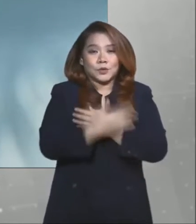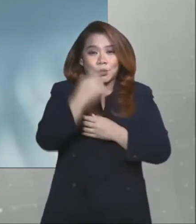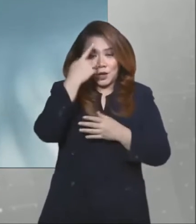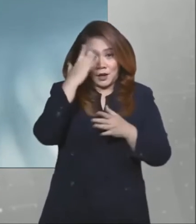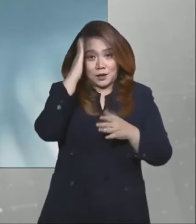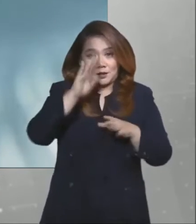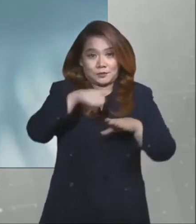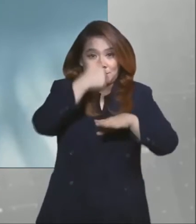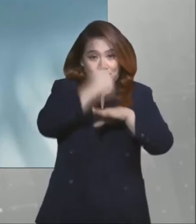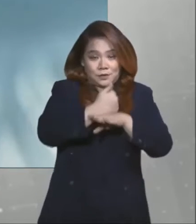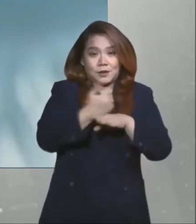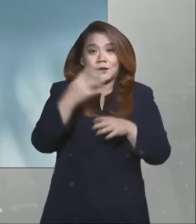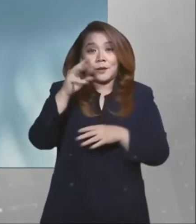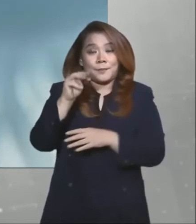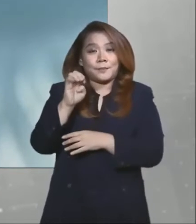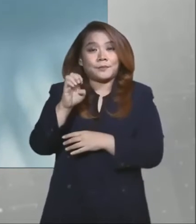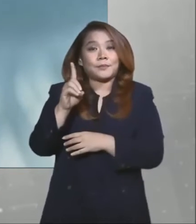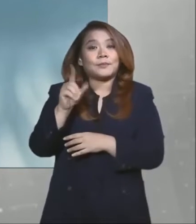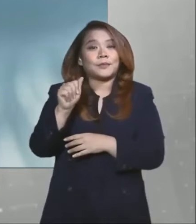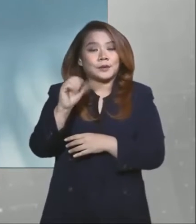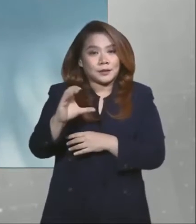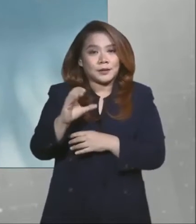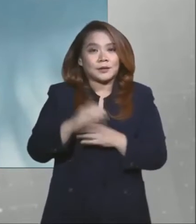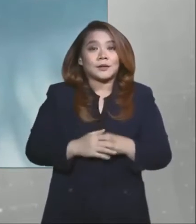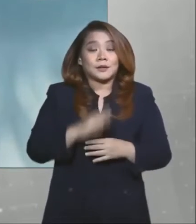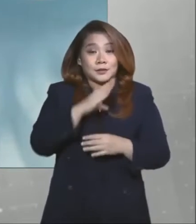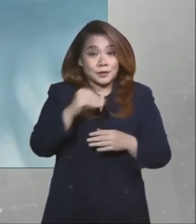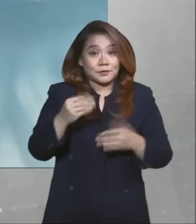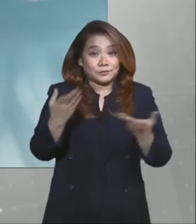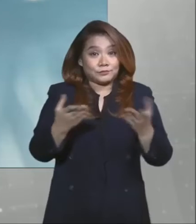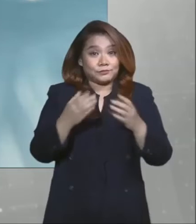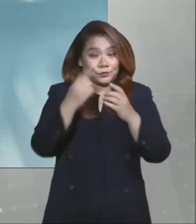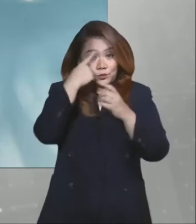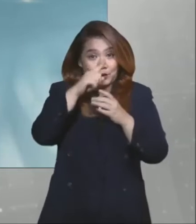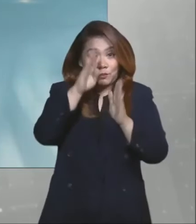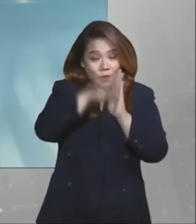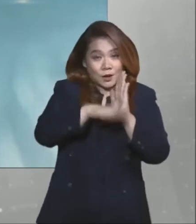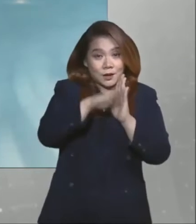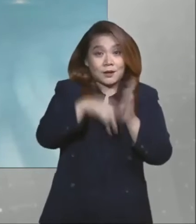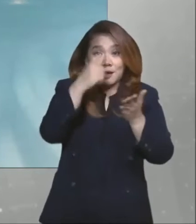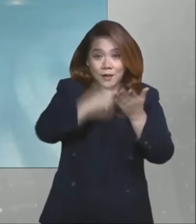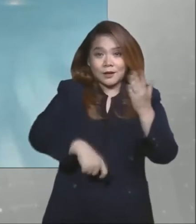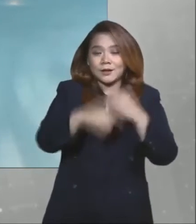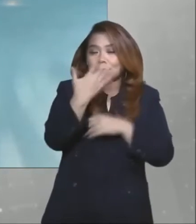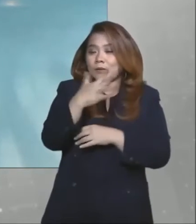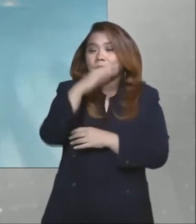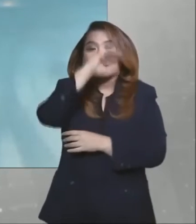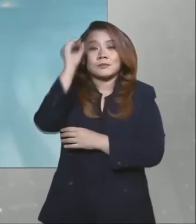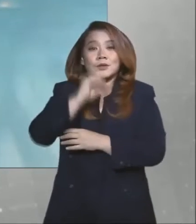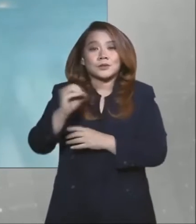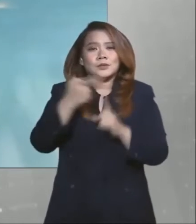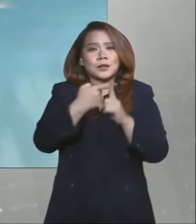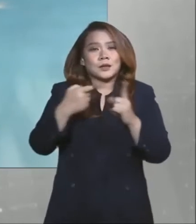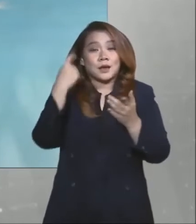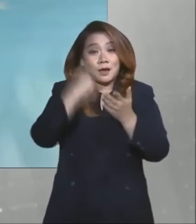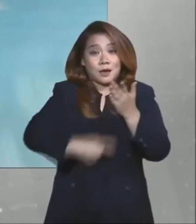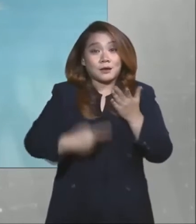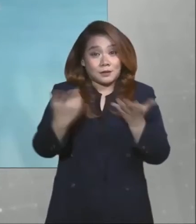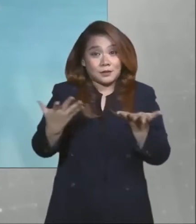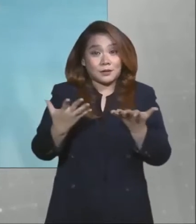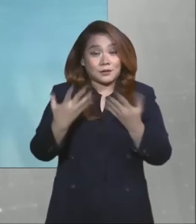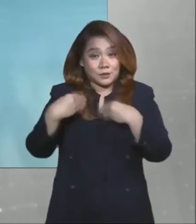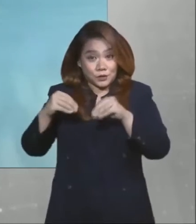Kemajuan pembangunan Usahawan calon koperasi inisiatif bertujuan mengurangkan harga sekurang-kurangnya 15100 daripada harga